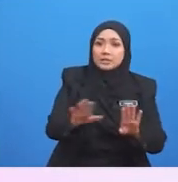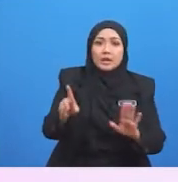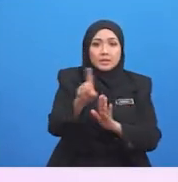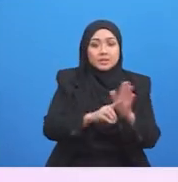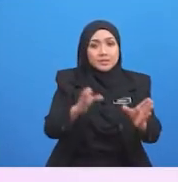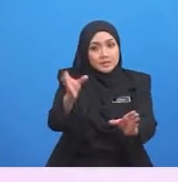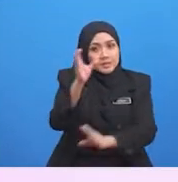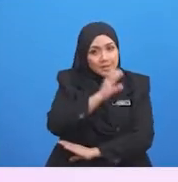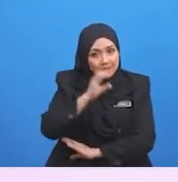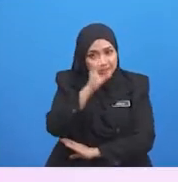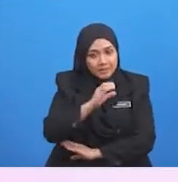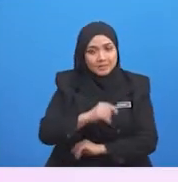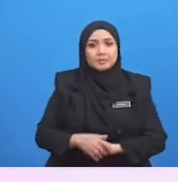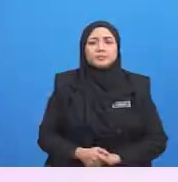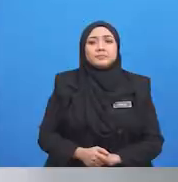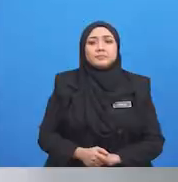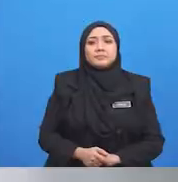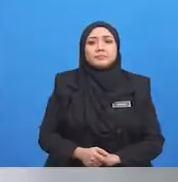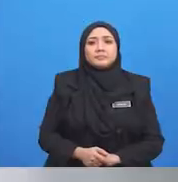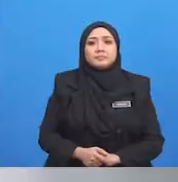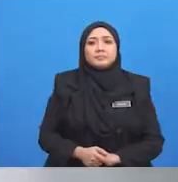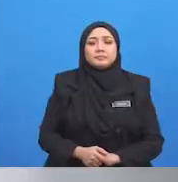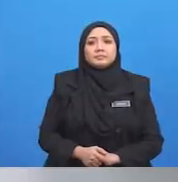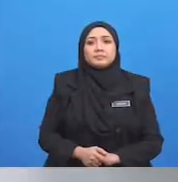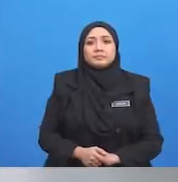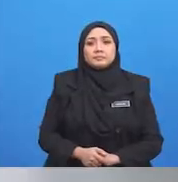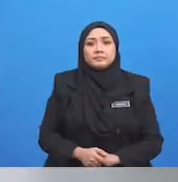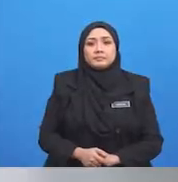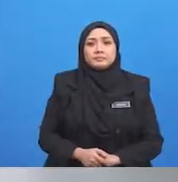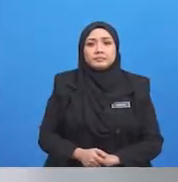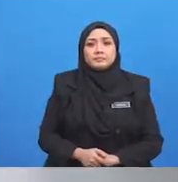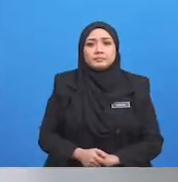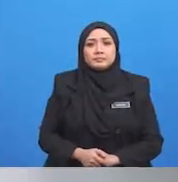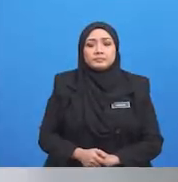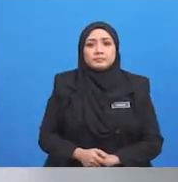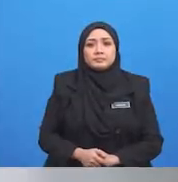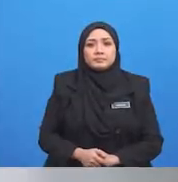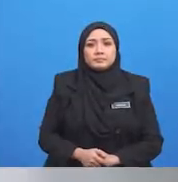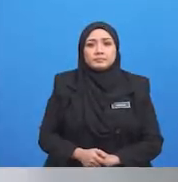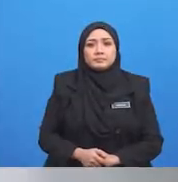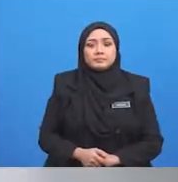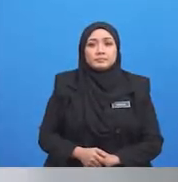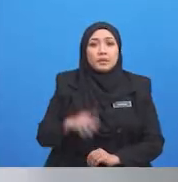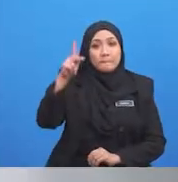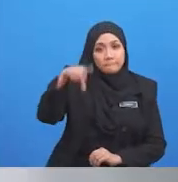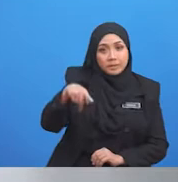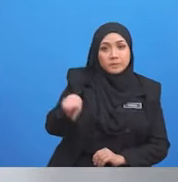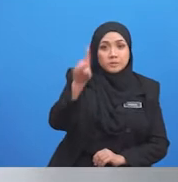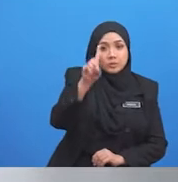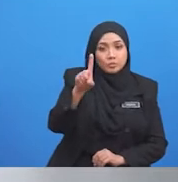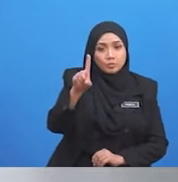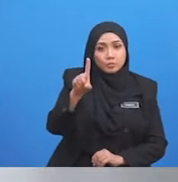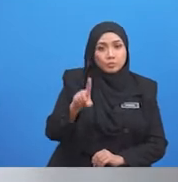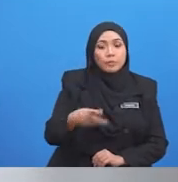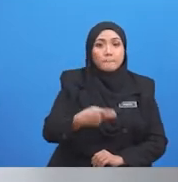dicari. Baik, bagaimana setakat ini berkaitan P yang pertama iaitu produk? Jadi saya harap pelajar